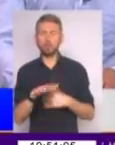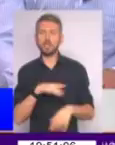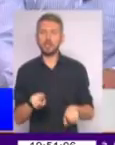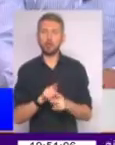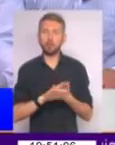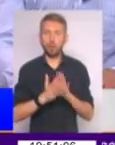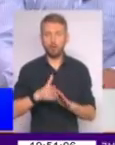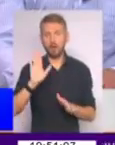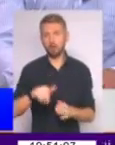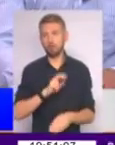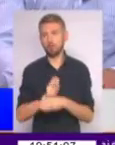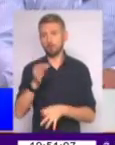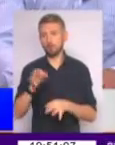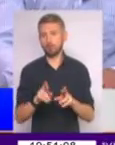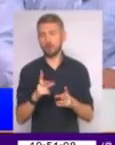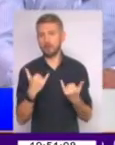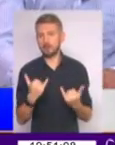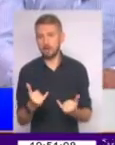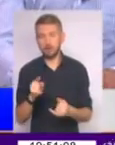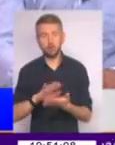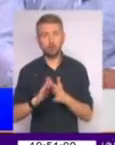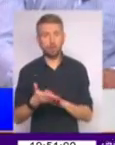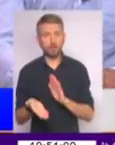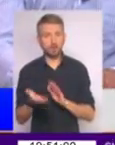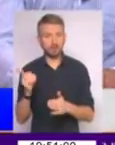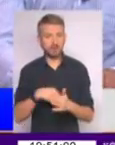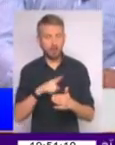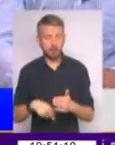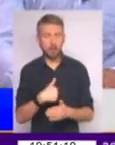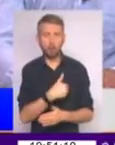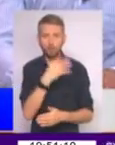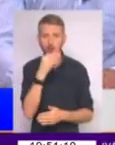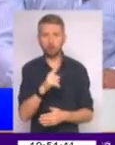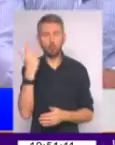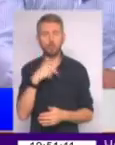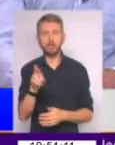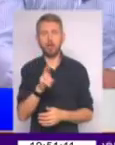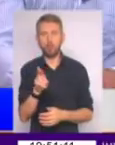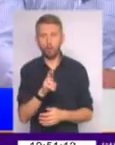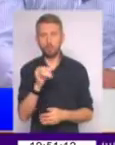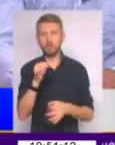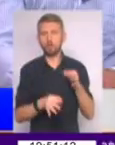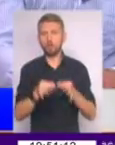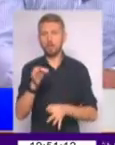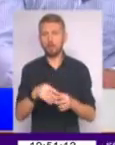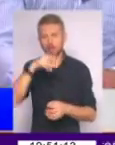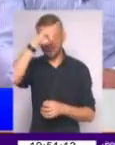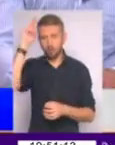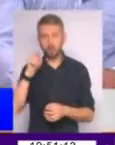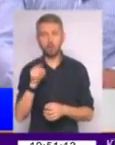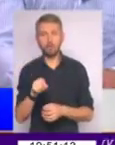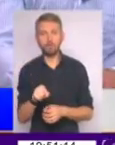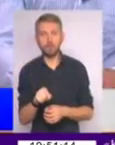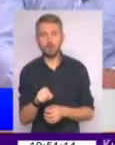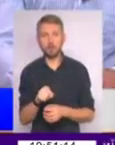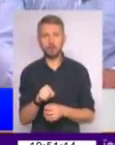а потім пішли в суд, як зараз, і ті умови зняли. І я хочу сказати, що коли Янукович судив Тимошенко, то він якраз безбожно